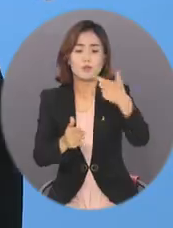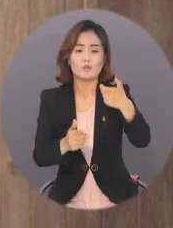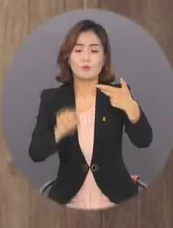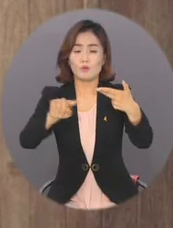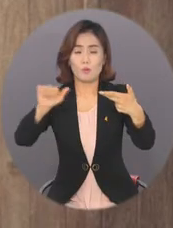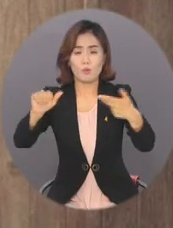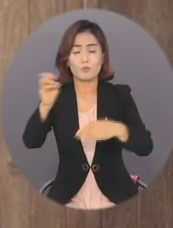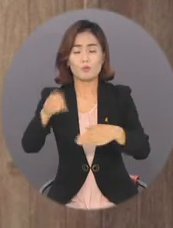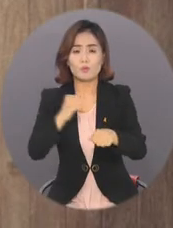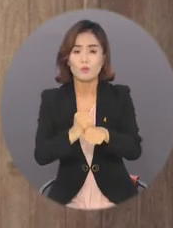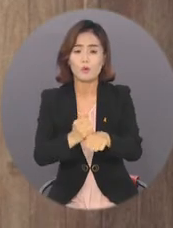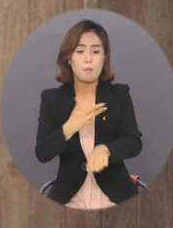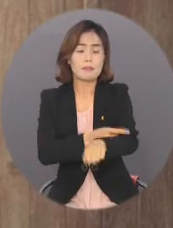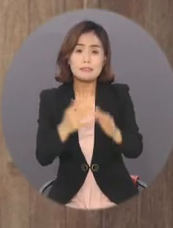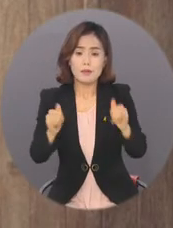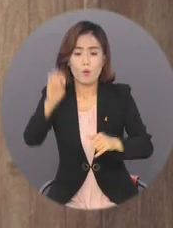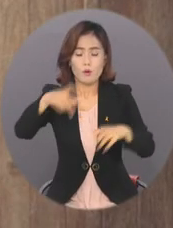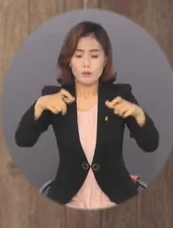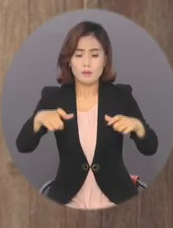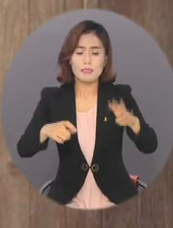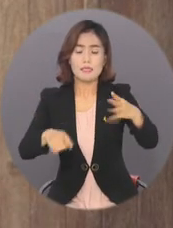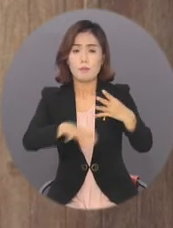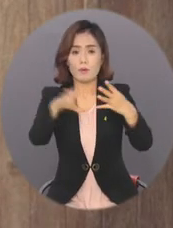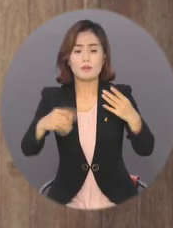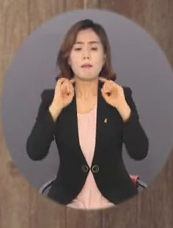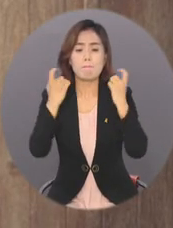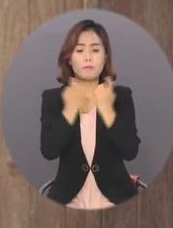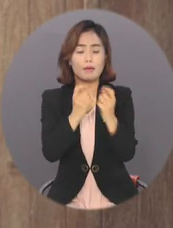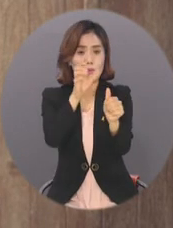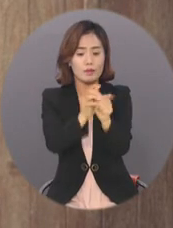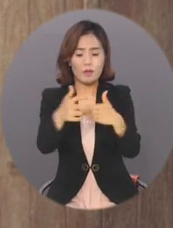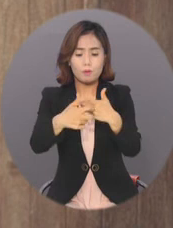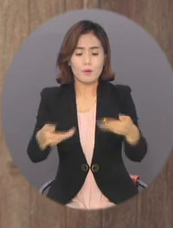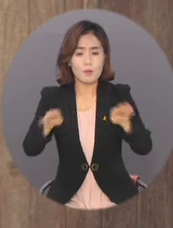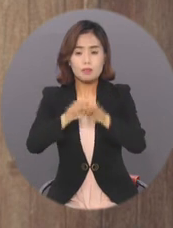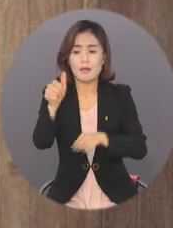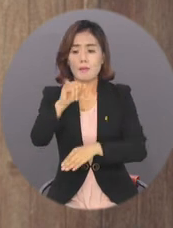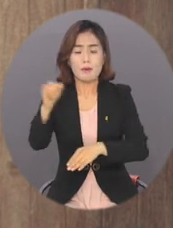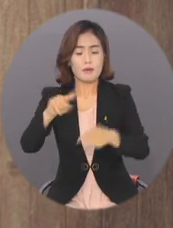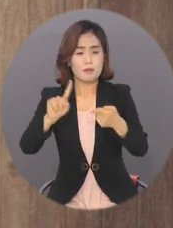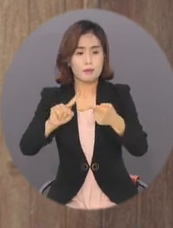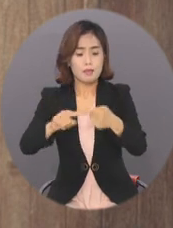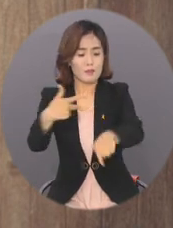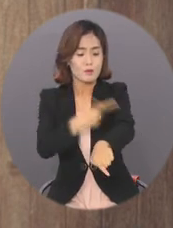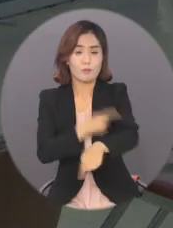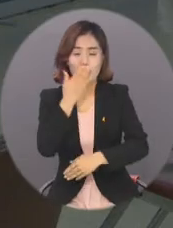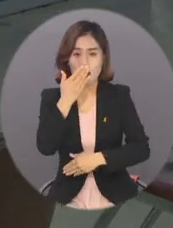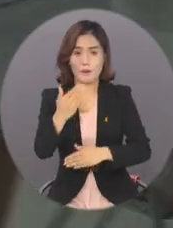67.5%입니다. 대상자들은 광주에 위치한 400여 곳의 민간 의료기관에서 아스트라제네카 백신을